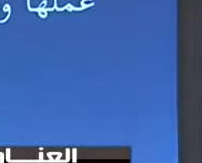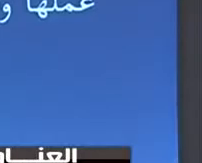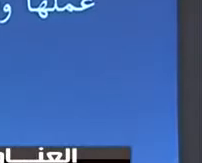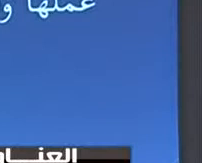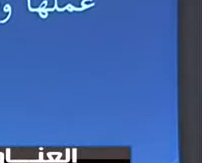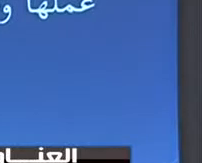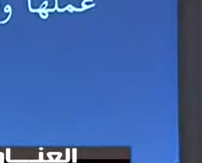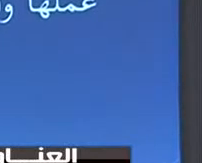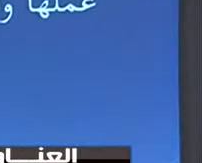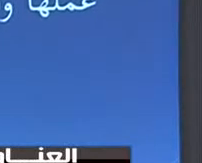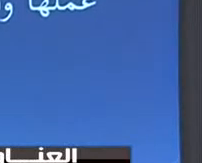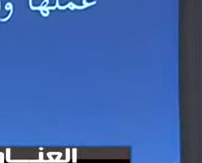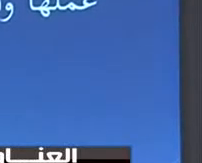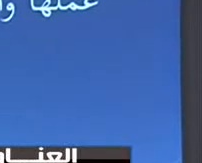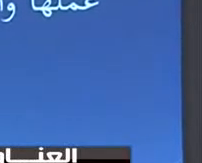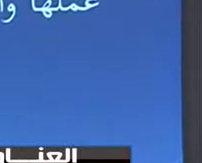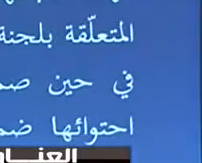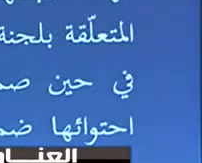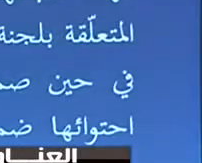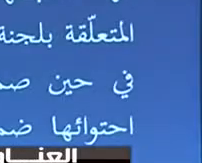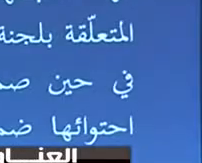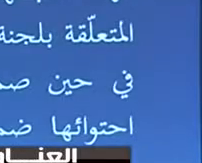الانتقالية.